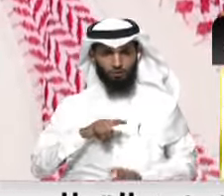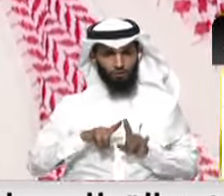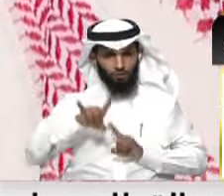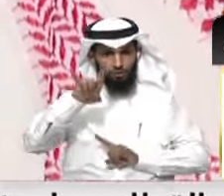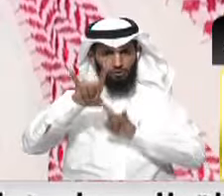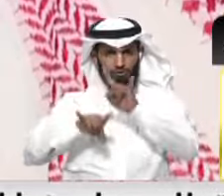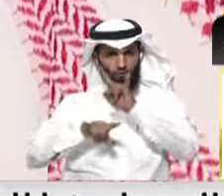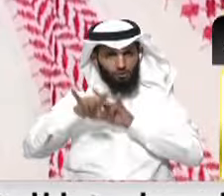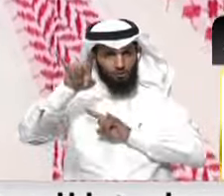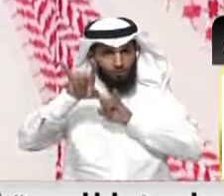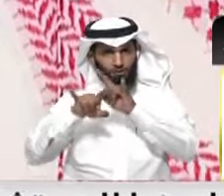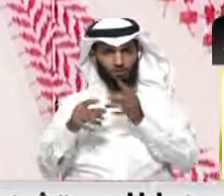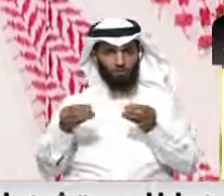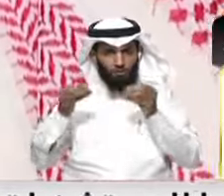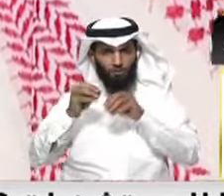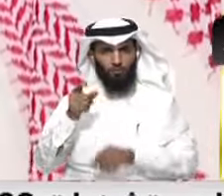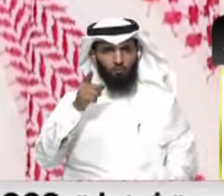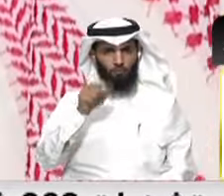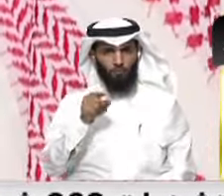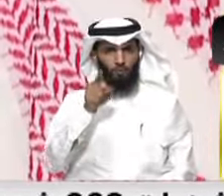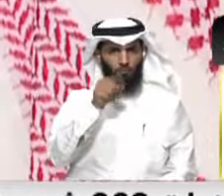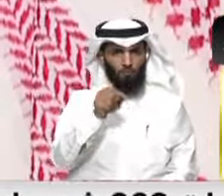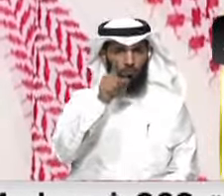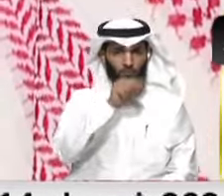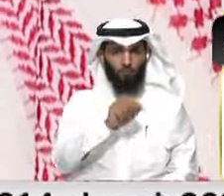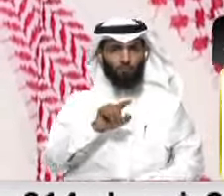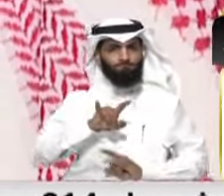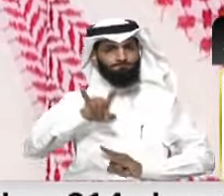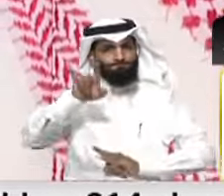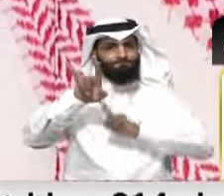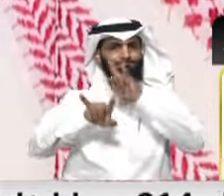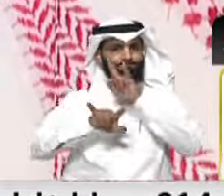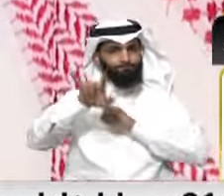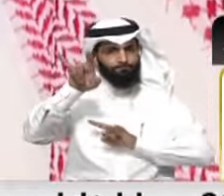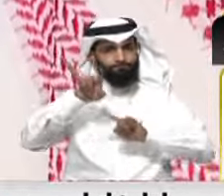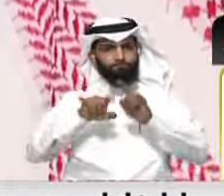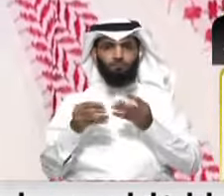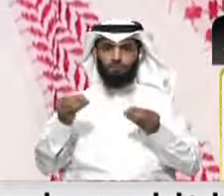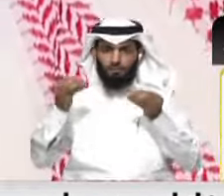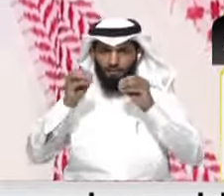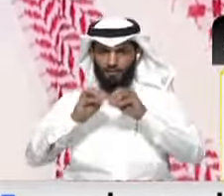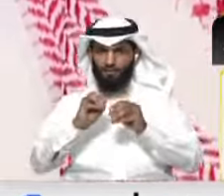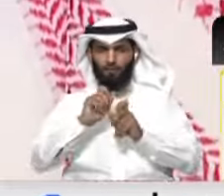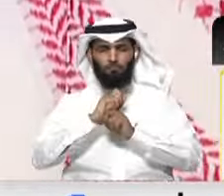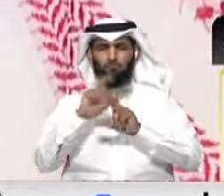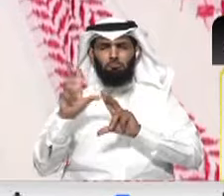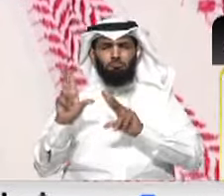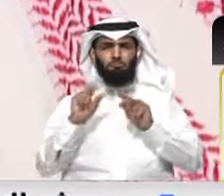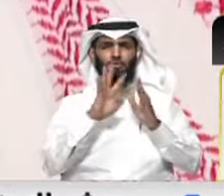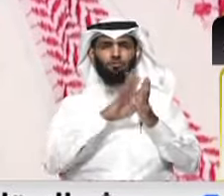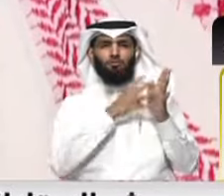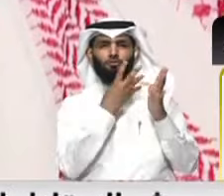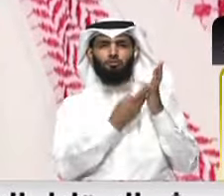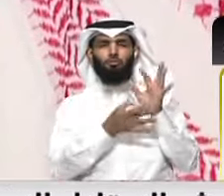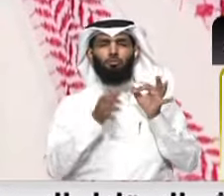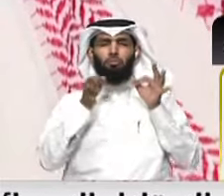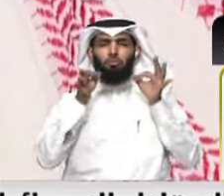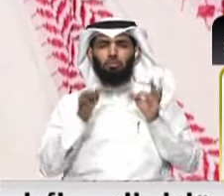الله بعد باكر واللي بعده إن شاء الله على حسب الجداول الزمنية لرحلات الحج تتباعا على